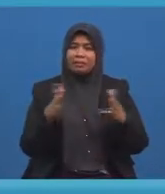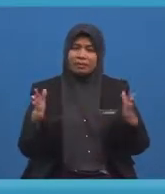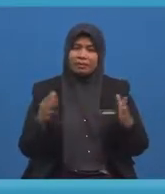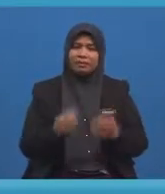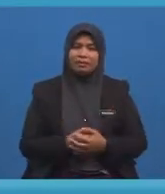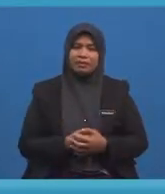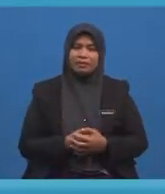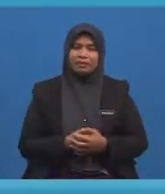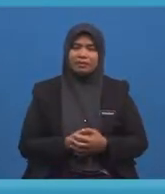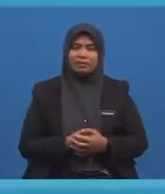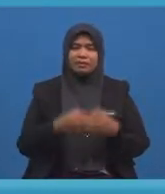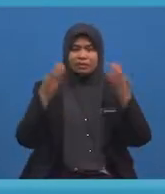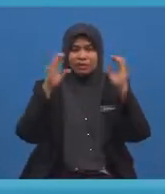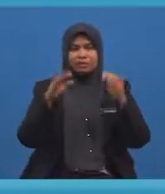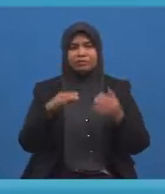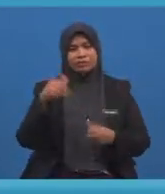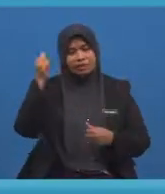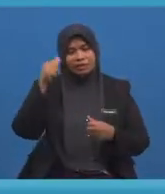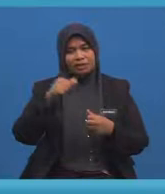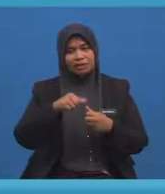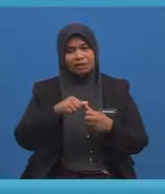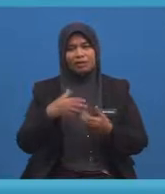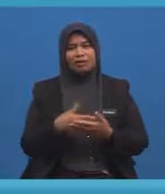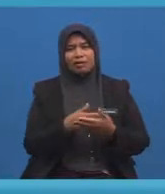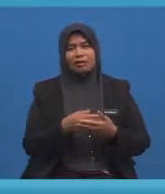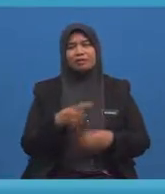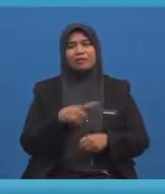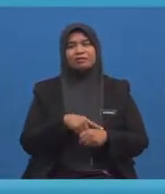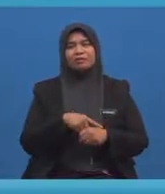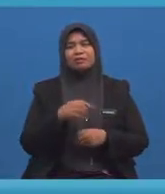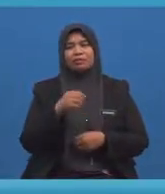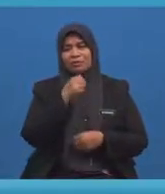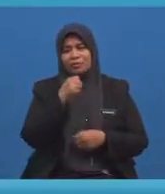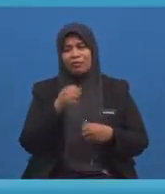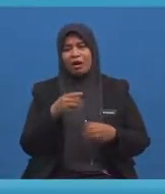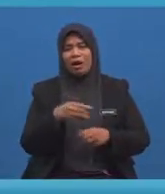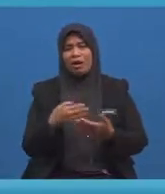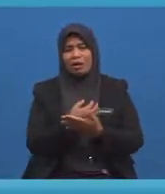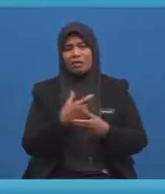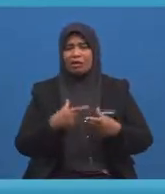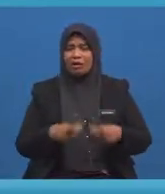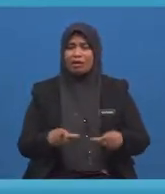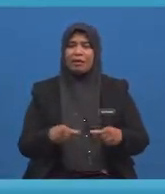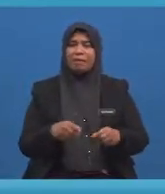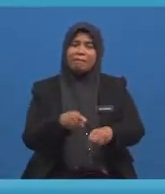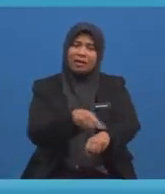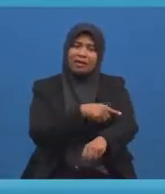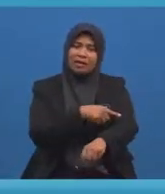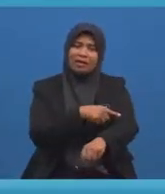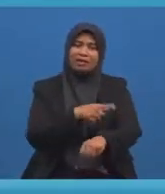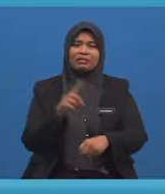membesar. Cikgu masih ingat lagi anak saya semasa dia baru dilahirkan. Panjangnya hanya